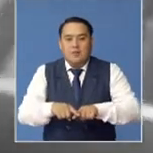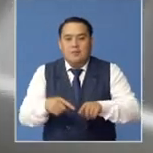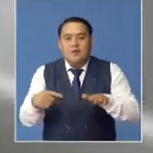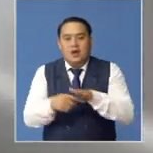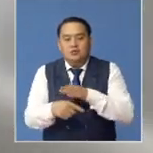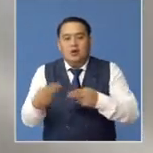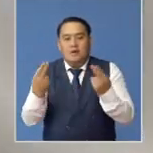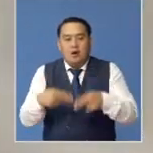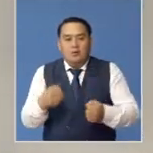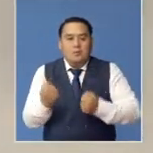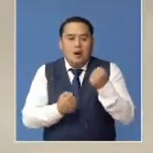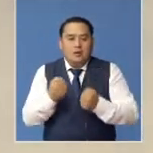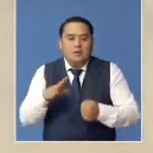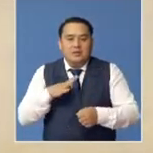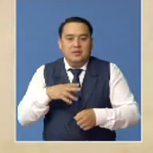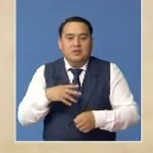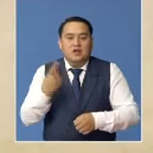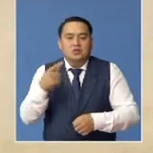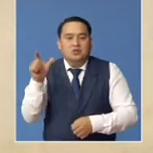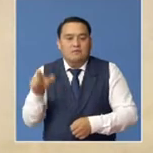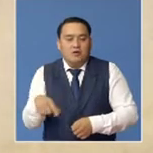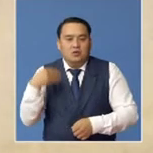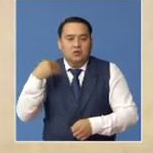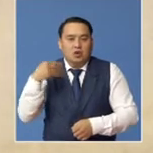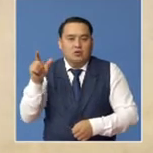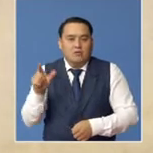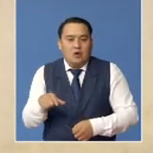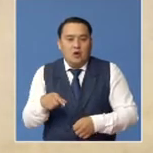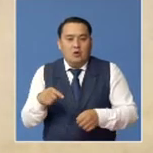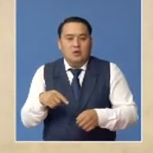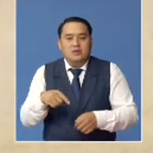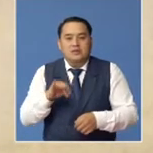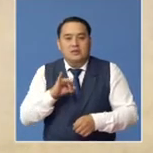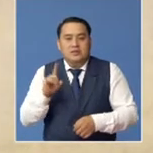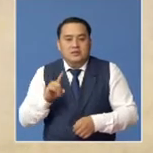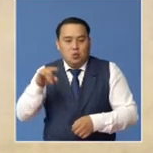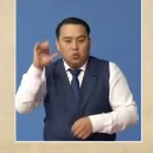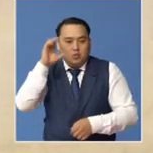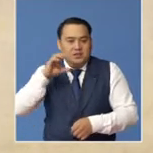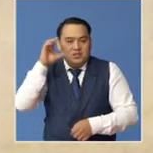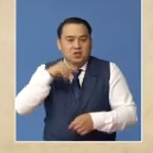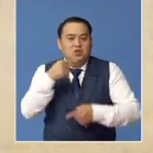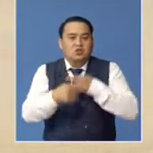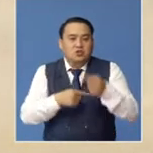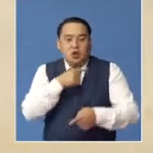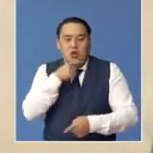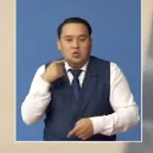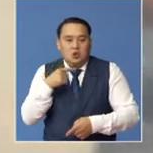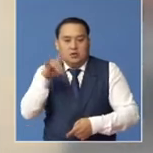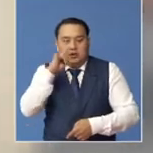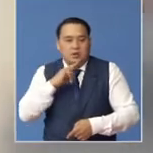пересечении границы на автомобиле был задержан гражданин Таджикистана, следовавший из Узбекистана в Россию через территорию